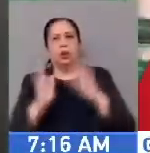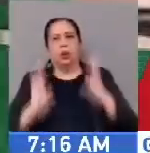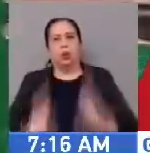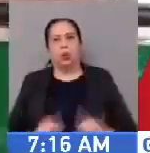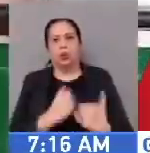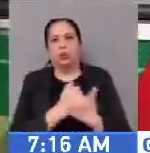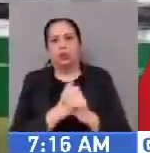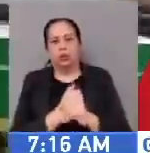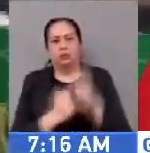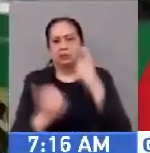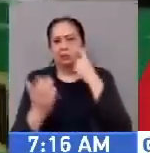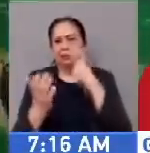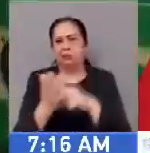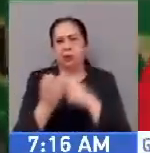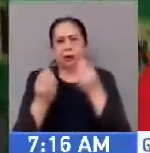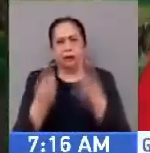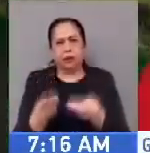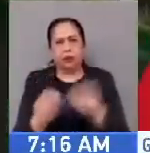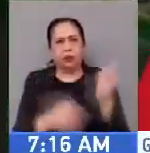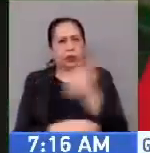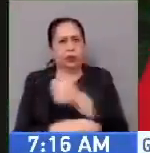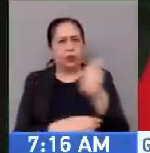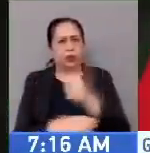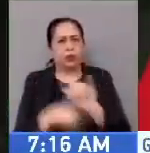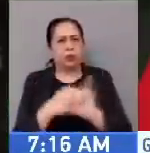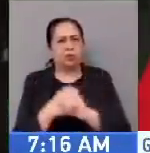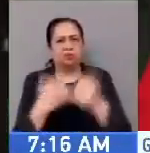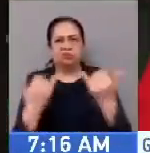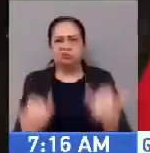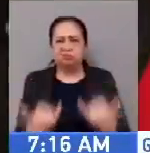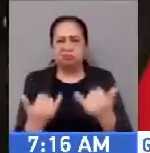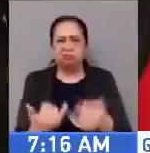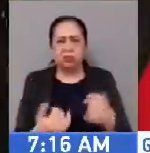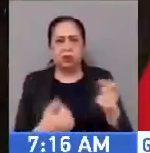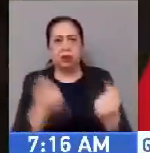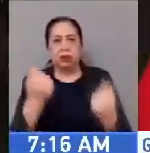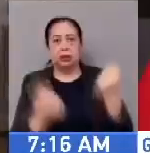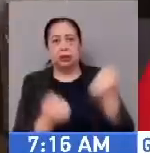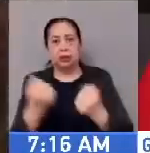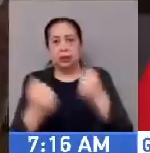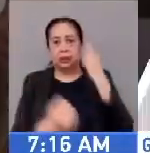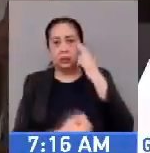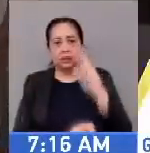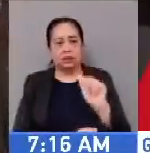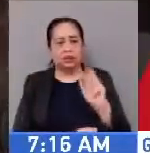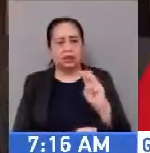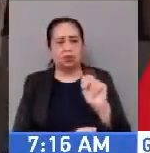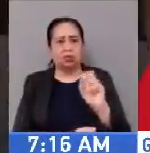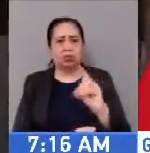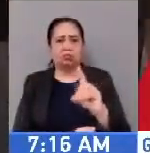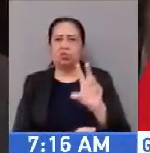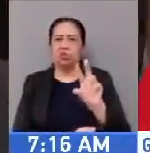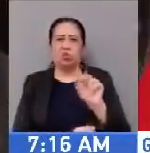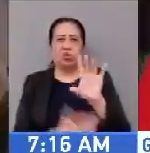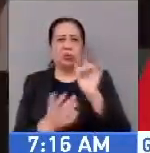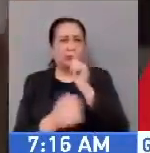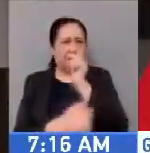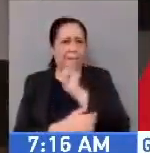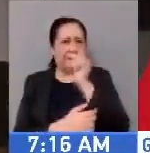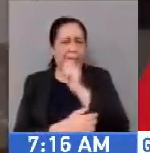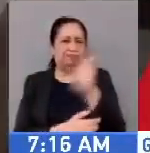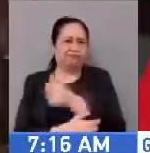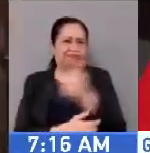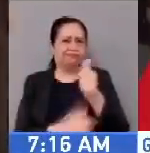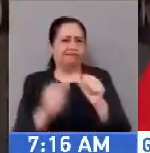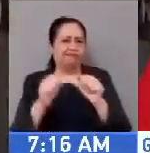mas kaunti ang bumibiyahing jeepney ngayon. Ang tsuper naman na si Raymond Pahel, walang choice kundi magsikap na pumasada. Kahit na mahabdi na